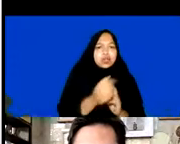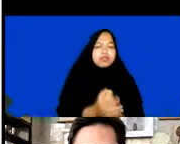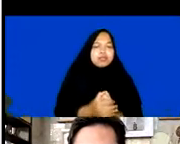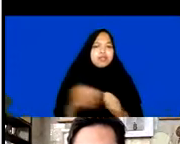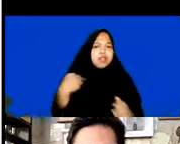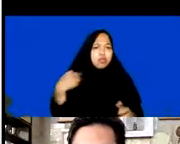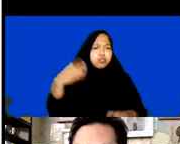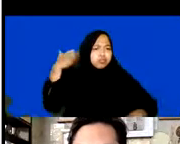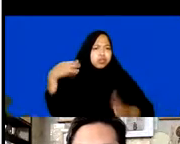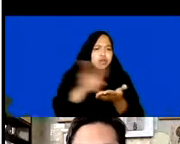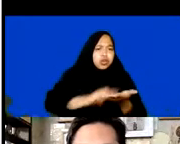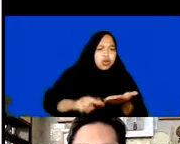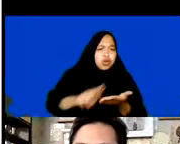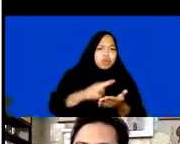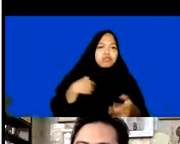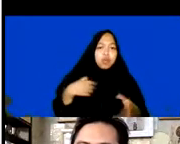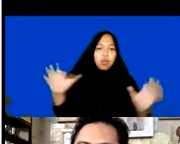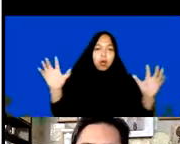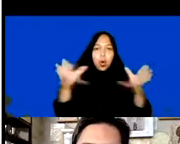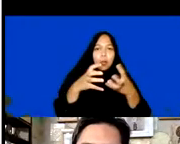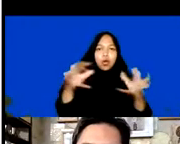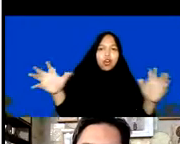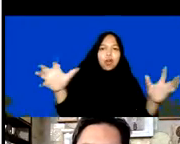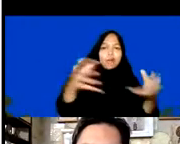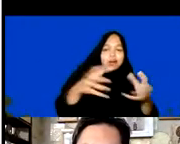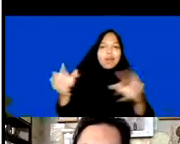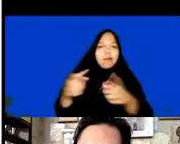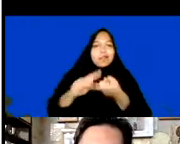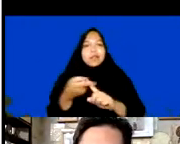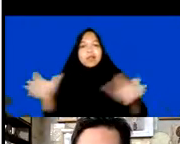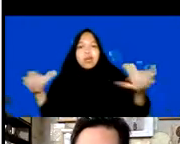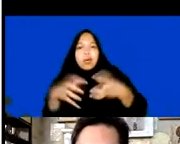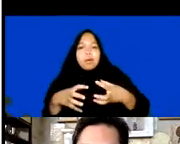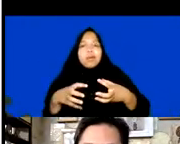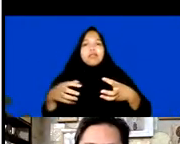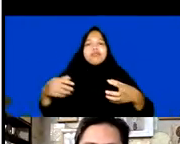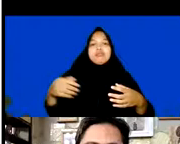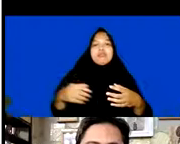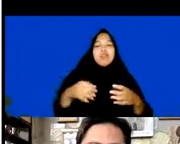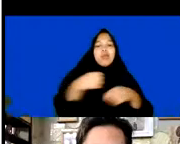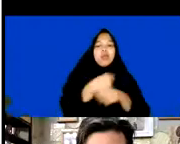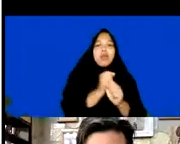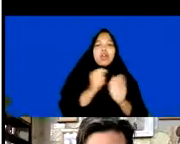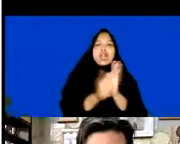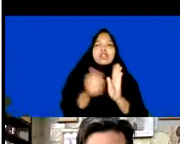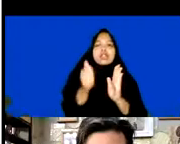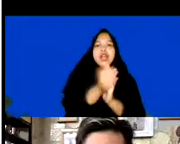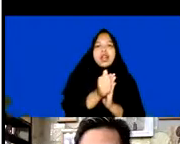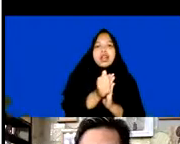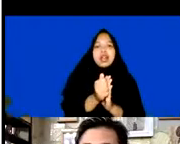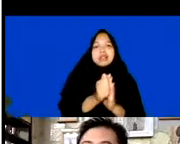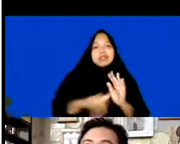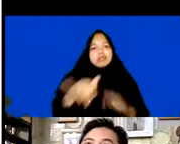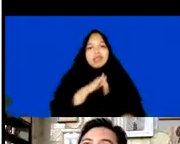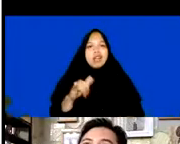sering berkelompok gitu kan, bersama teman-teman ngadain event, pokoknya sering bergerak berbareng-bareng lah. Jadi saya